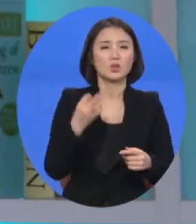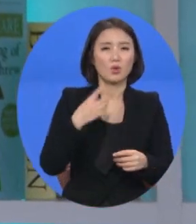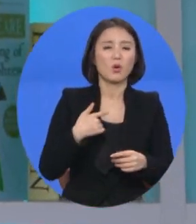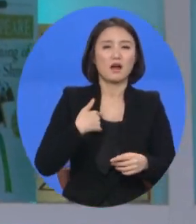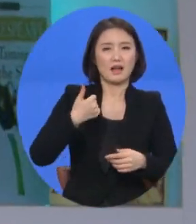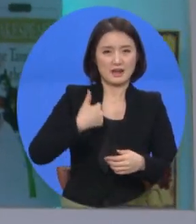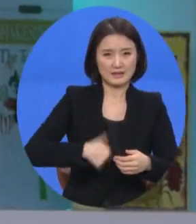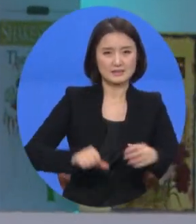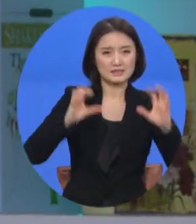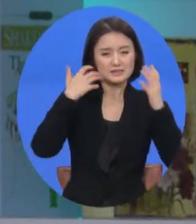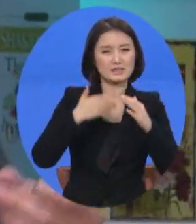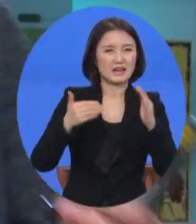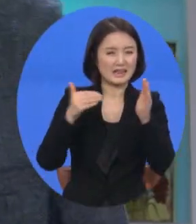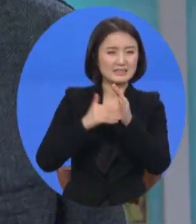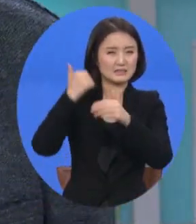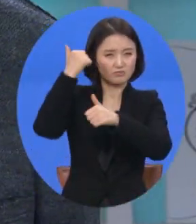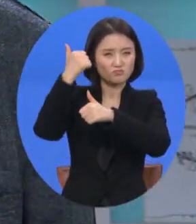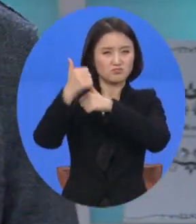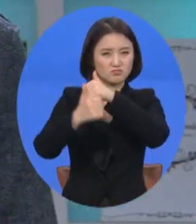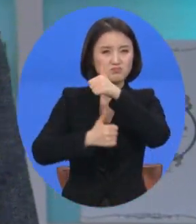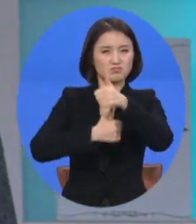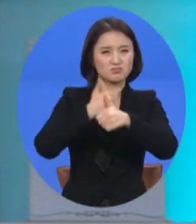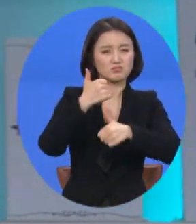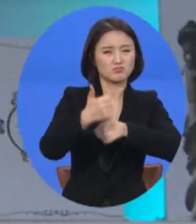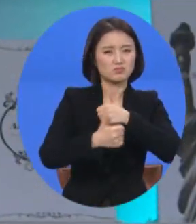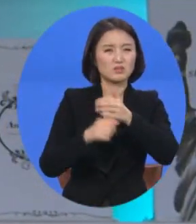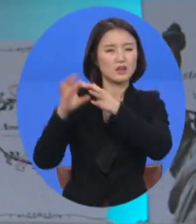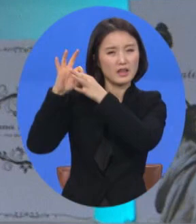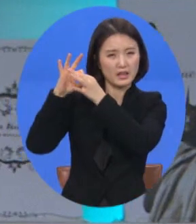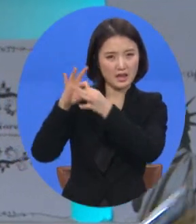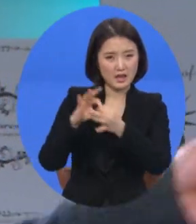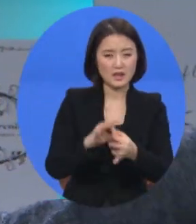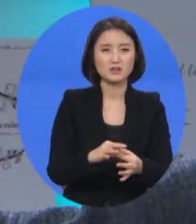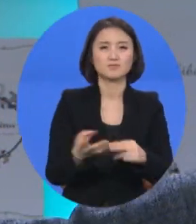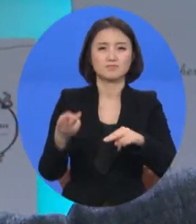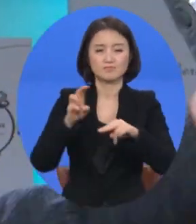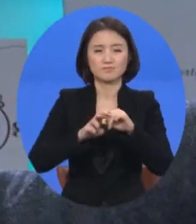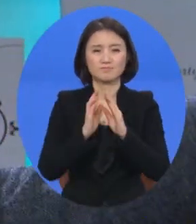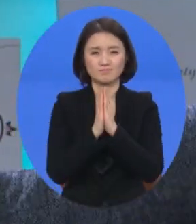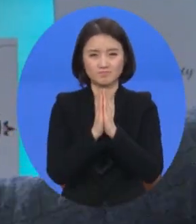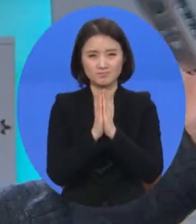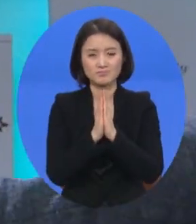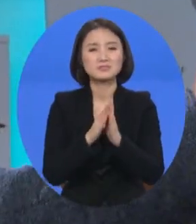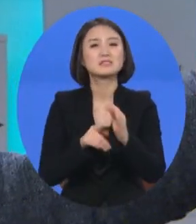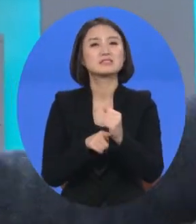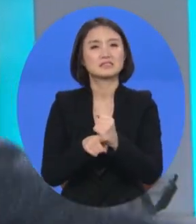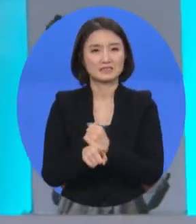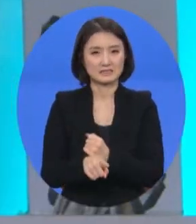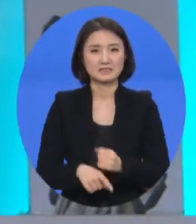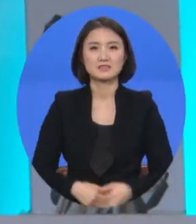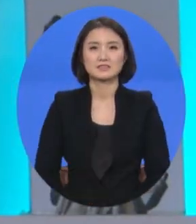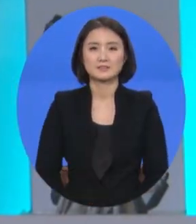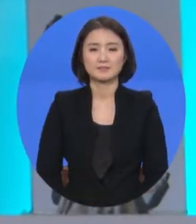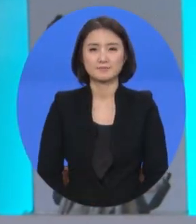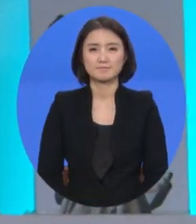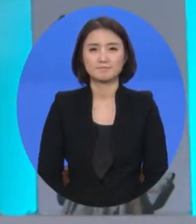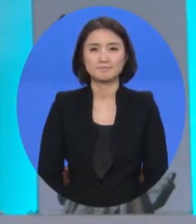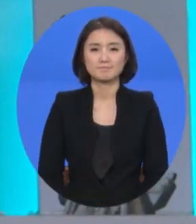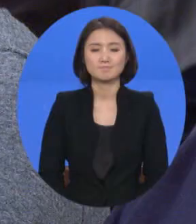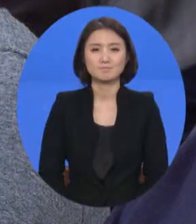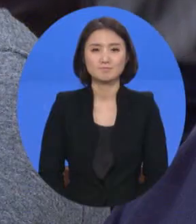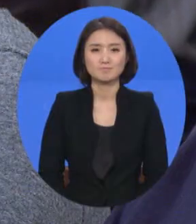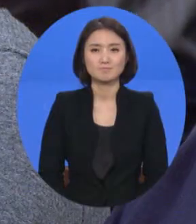나란히 최후의 책봉 이 되라 이렇게 벼슬 자리를 기운 하는 의미를 가진 동물화 가 되버리는